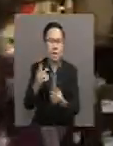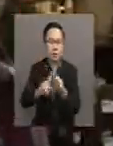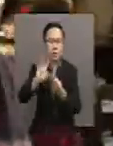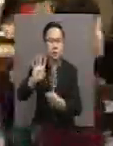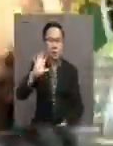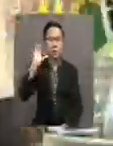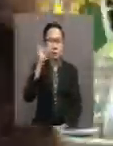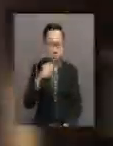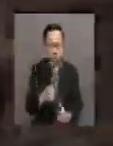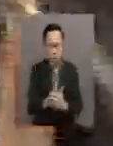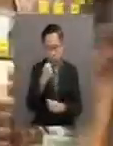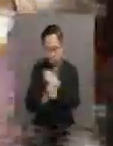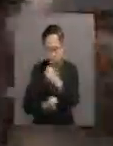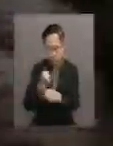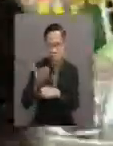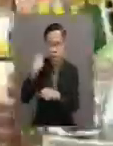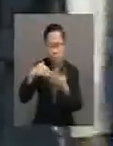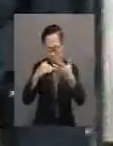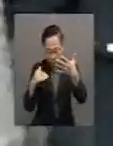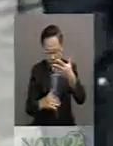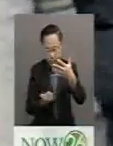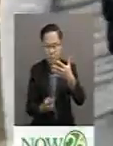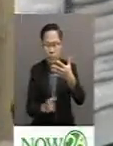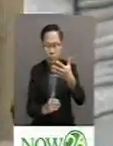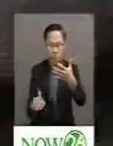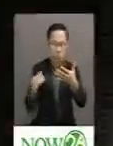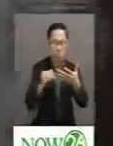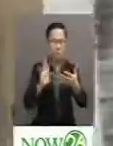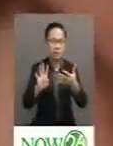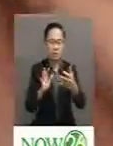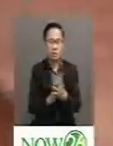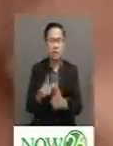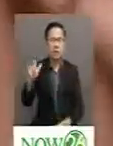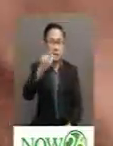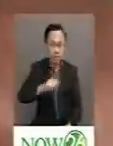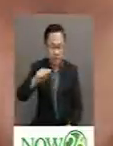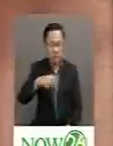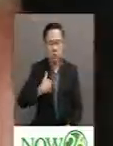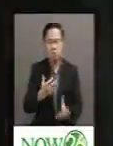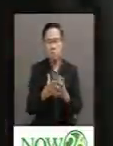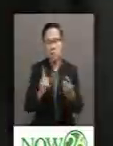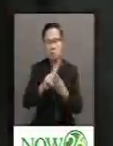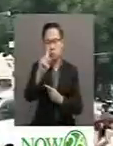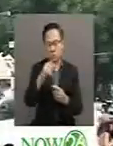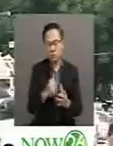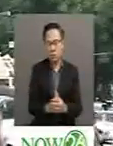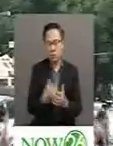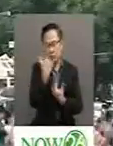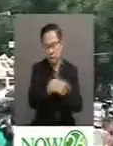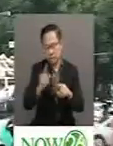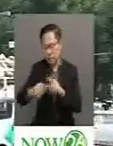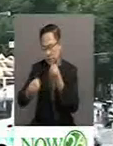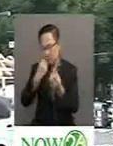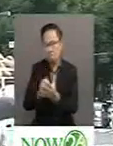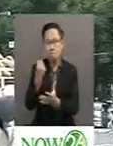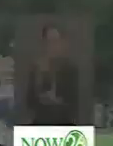า10อันดับแรกเนื่องจากว่าปีที่แล้วหล่นไปอยู่ที่อันดับที่11ค่ะรวมไปถึงเอเชียมีติดอันดับเยอะที่สุดอย่างที่บอกนะคะถ้าเราไ